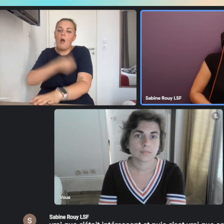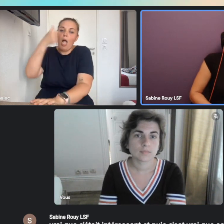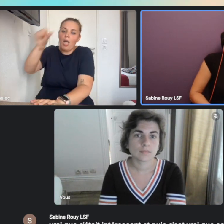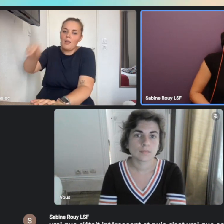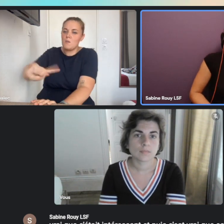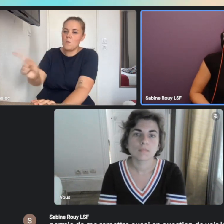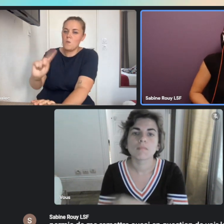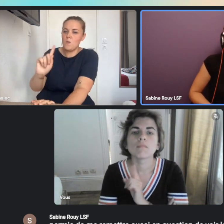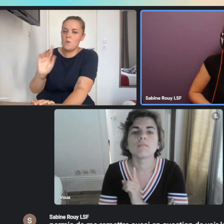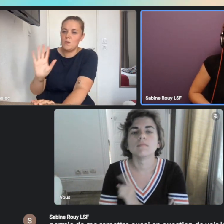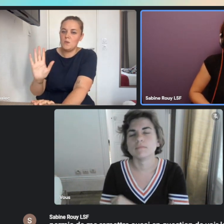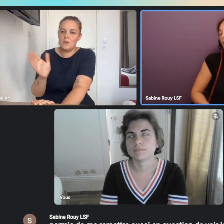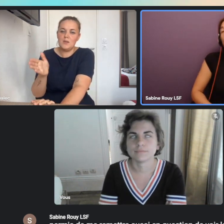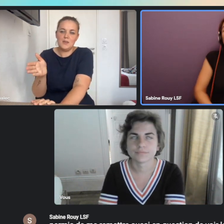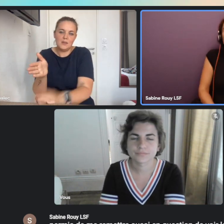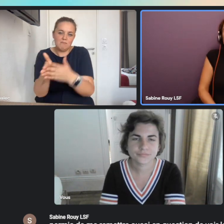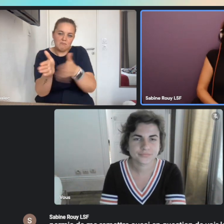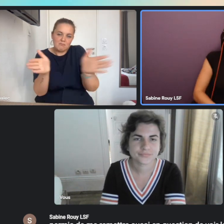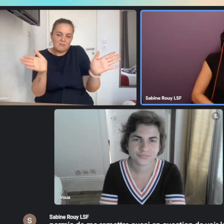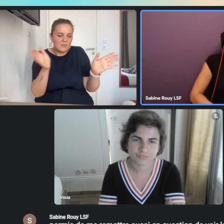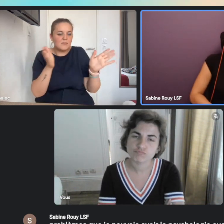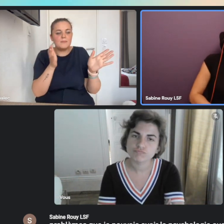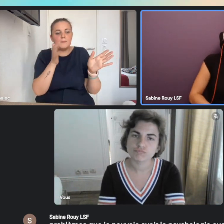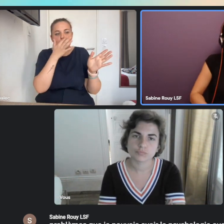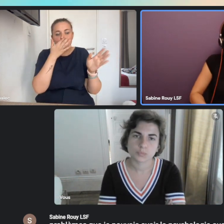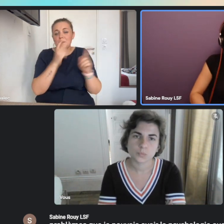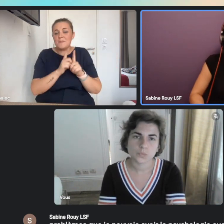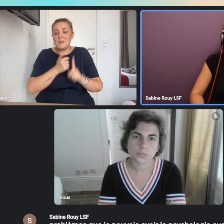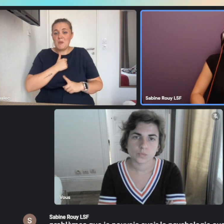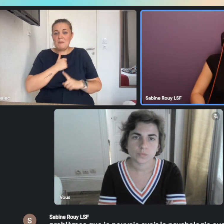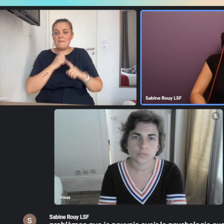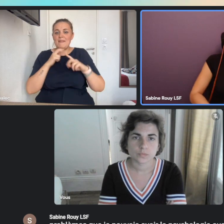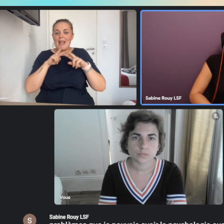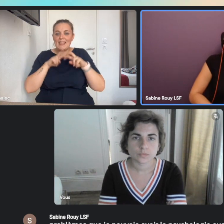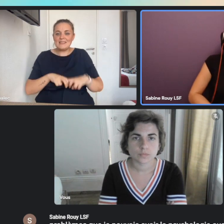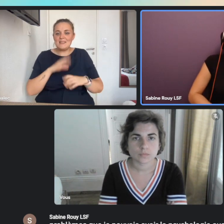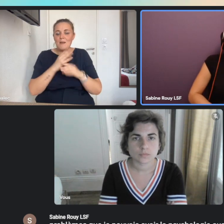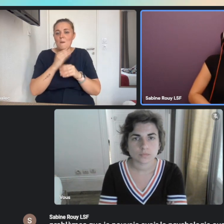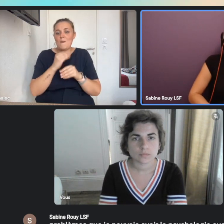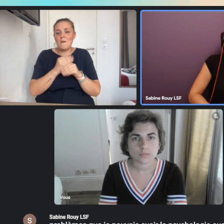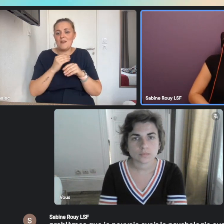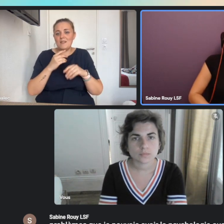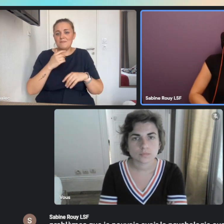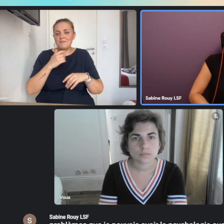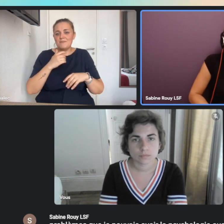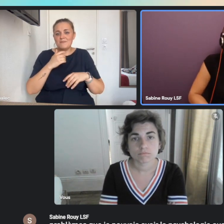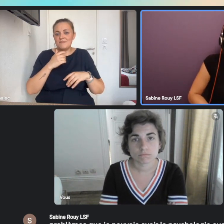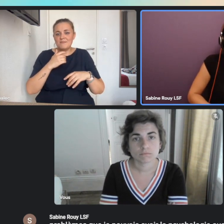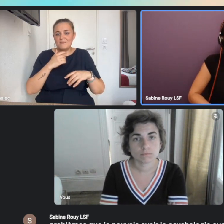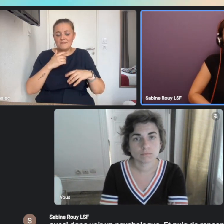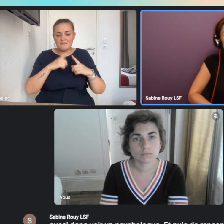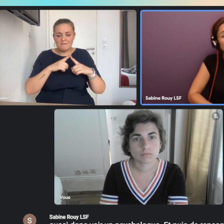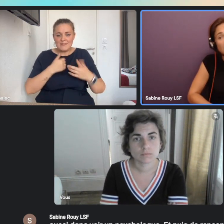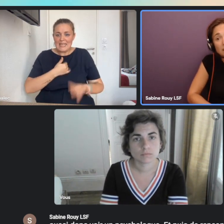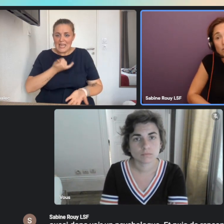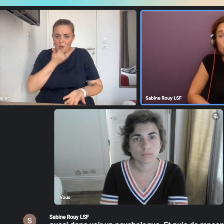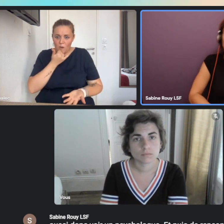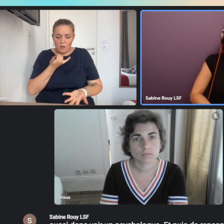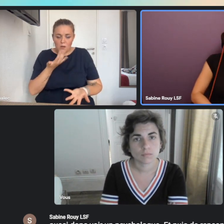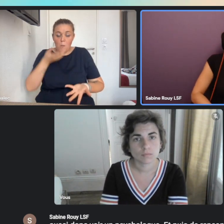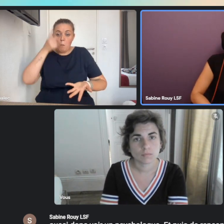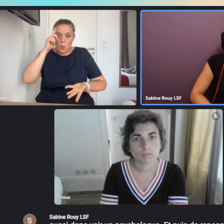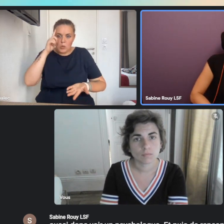C'est vrai que bien sûr le sport en salle, c'est pas l'unique solution. Il y a d'autres pistes. Moi-même donc je